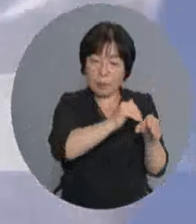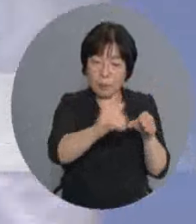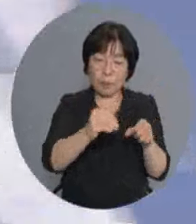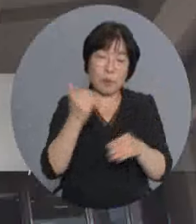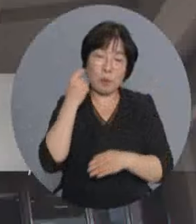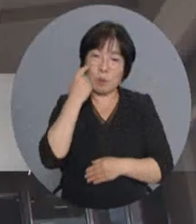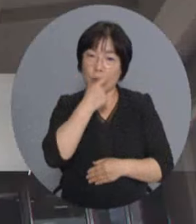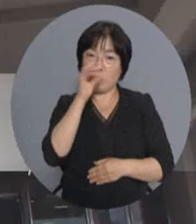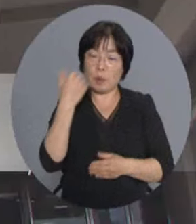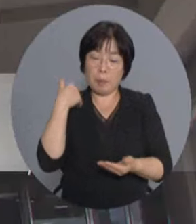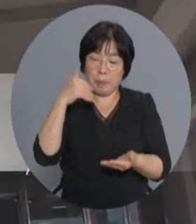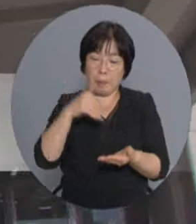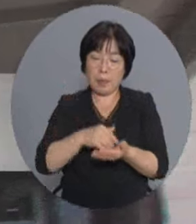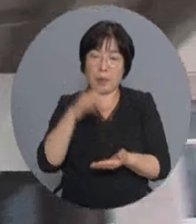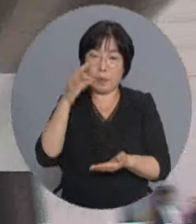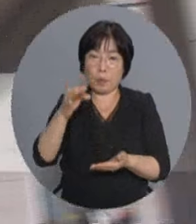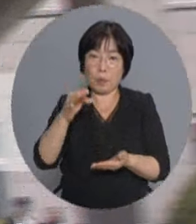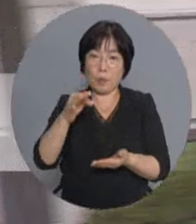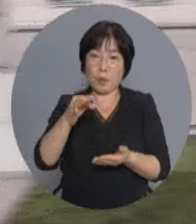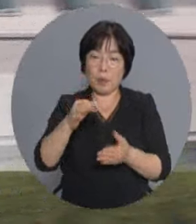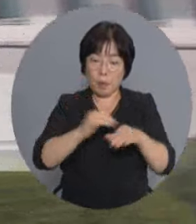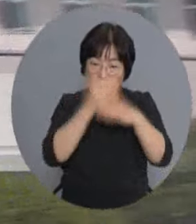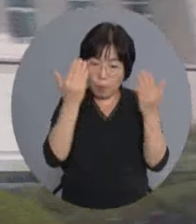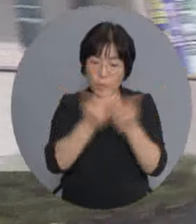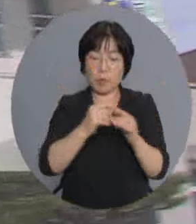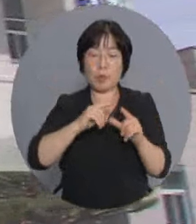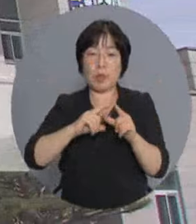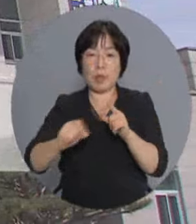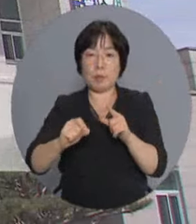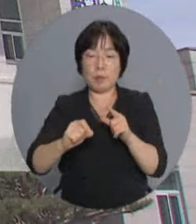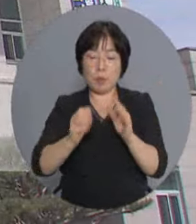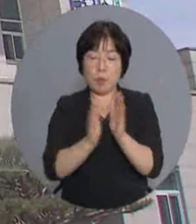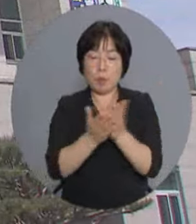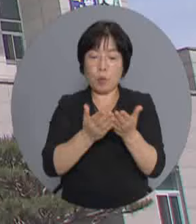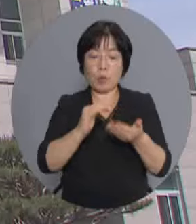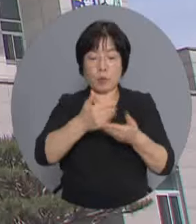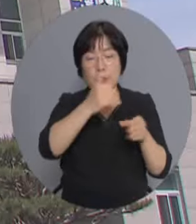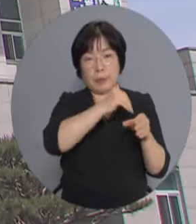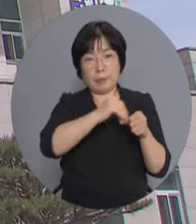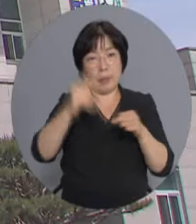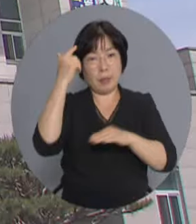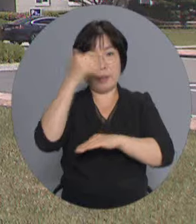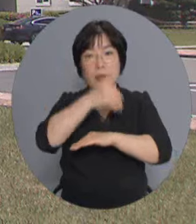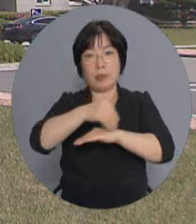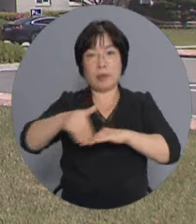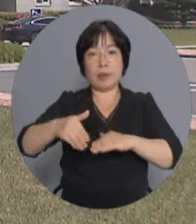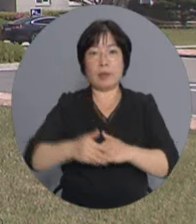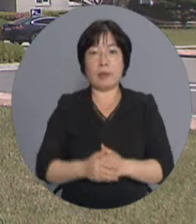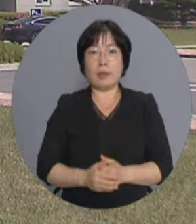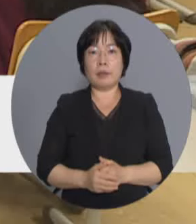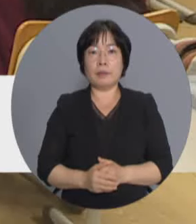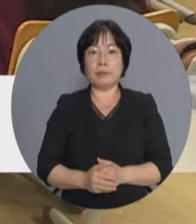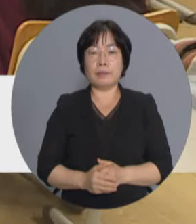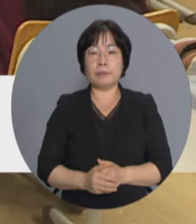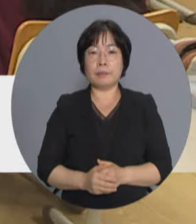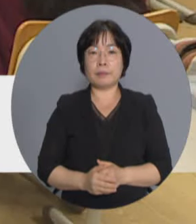전세 보증금 반환 보증 보증료의 전부 또는 일부를 지원할 예정입니다.